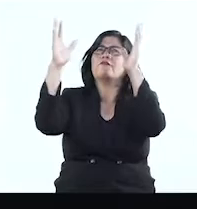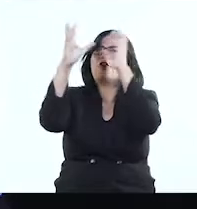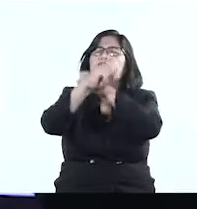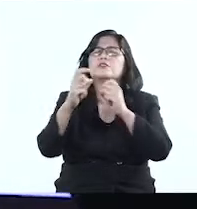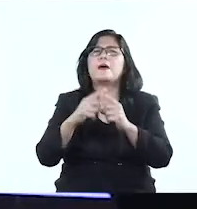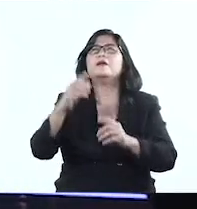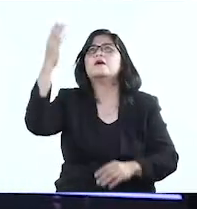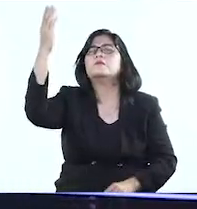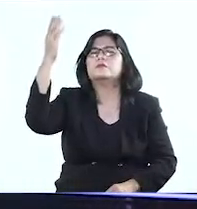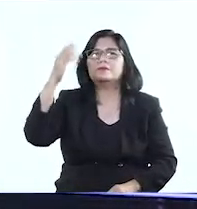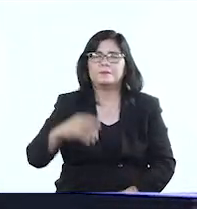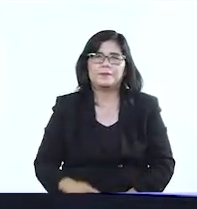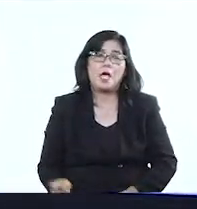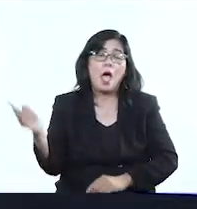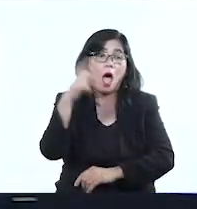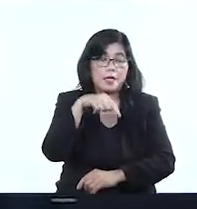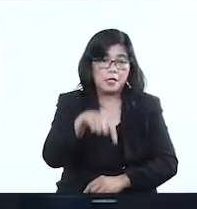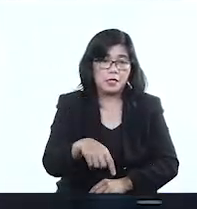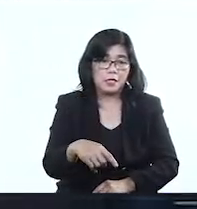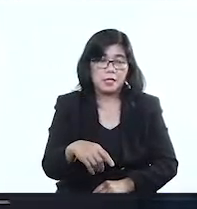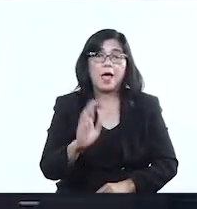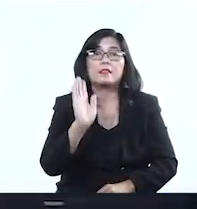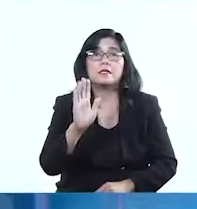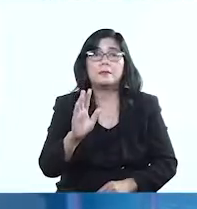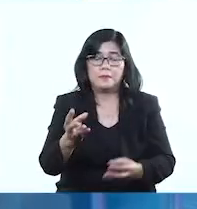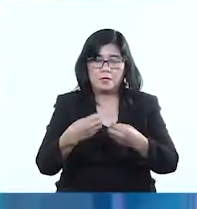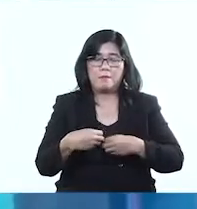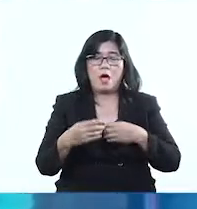Hai hari ini waktu kita menerima tubuh dan darah Kristus